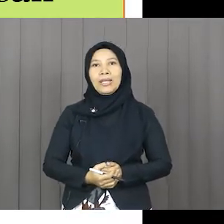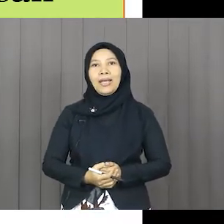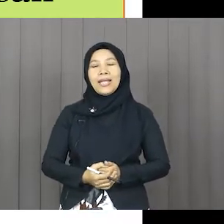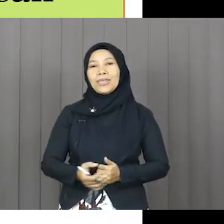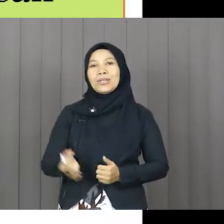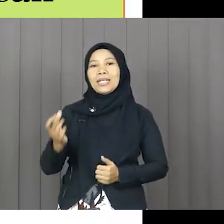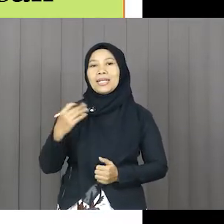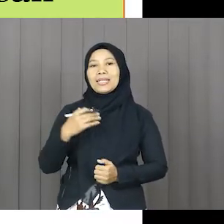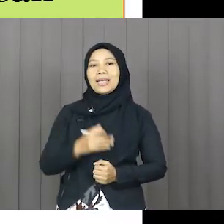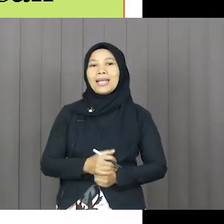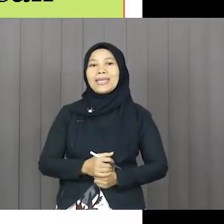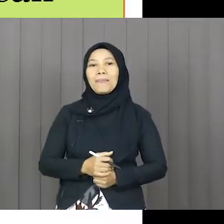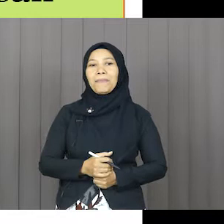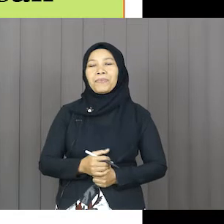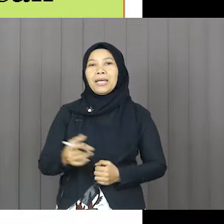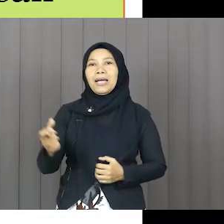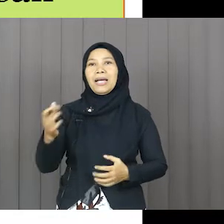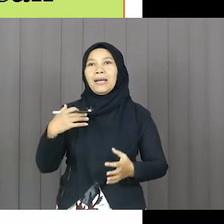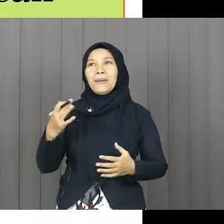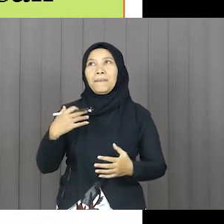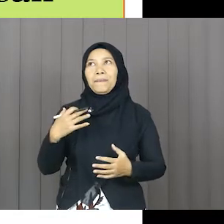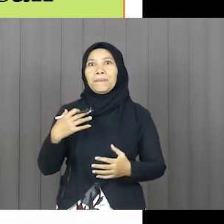kreditur, atau negara-negara yang